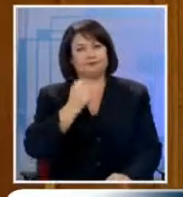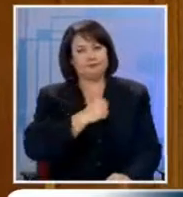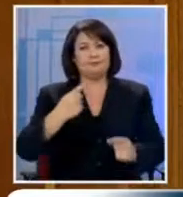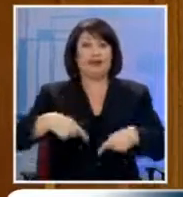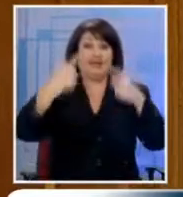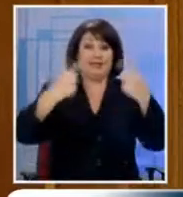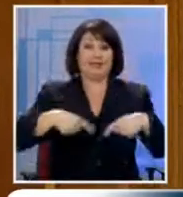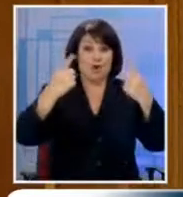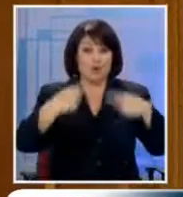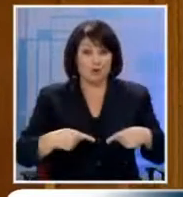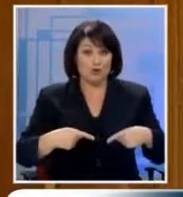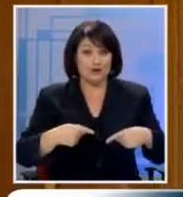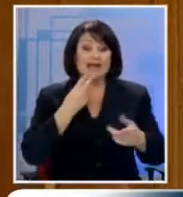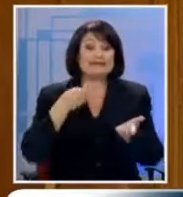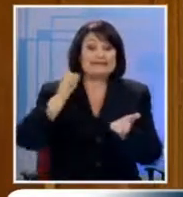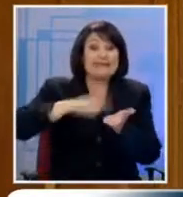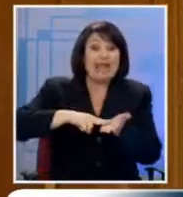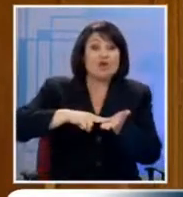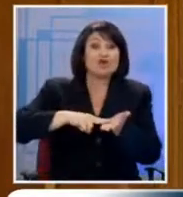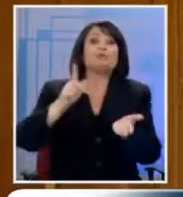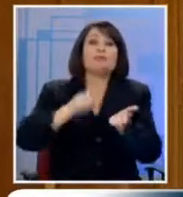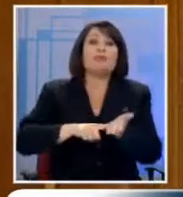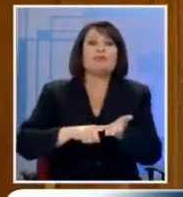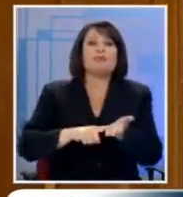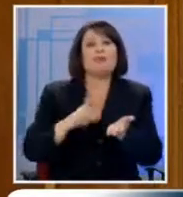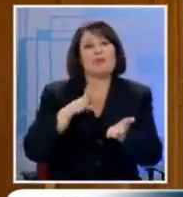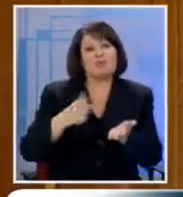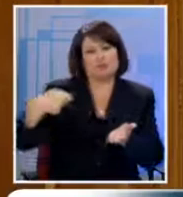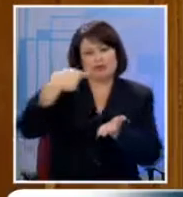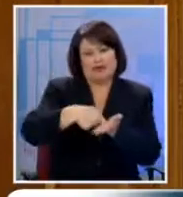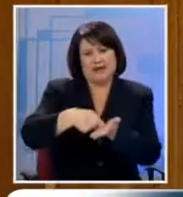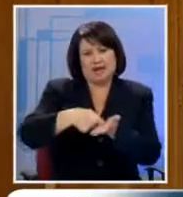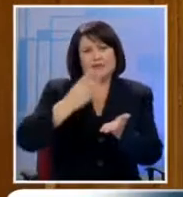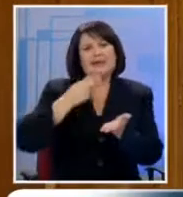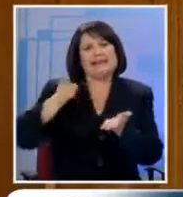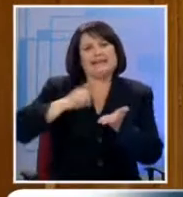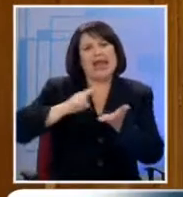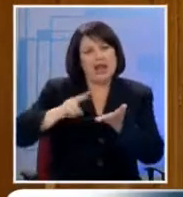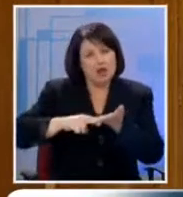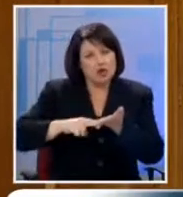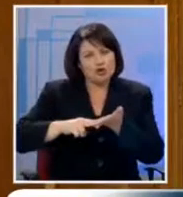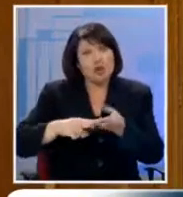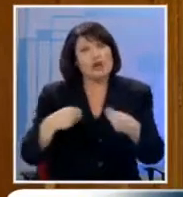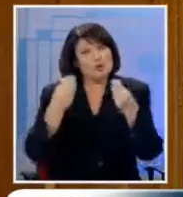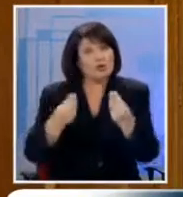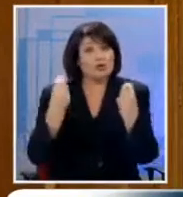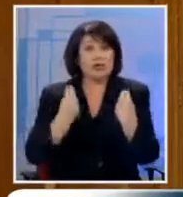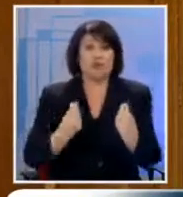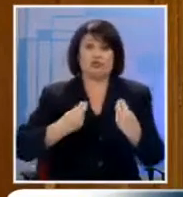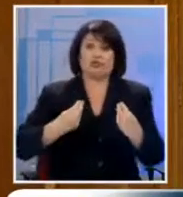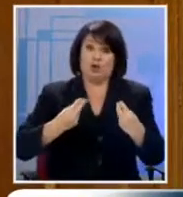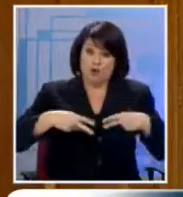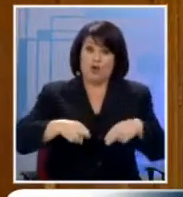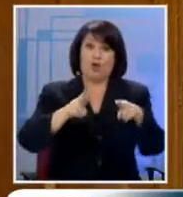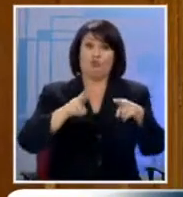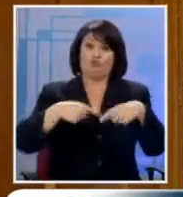διόδια αποτελούν τέλος χρήσης, που πρέπει να καταβάλει ο χρήστης μιας υφιστάμενης υποδομής που του παρέχεται και